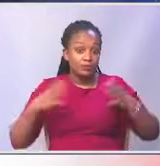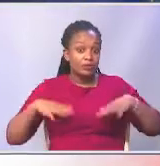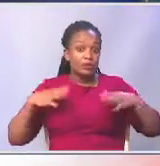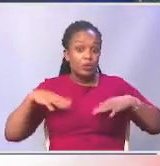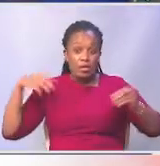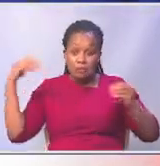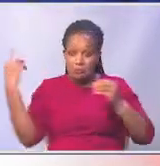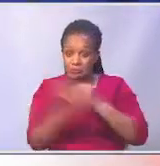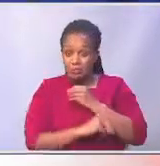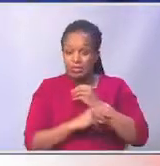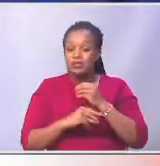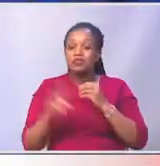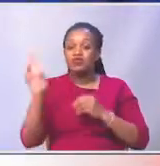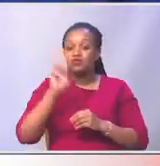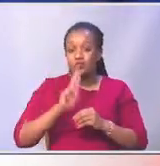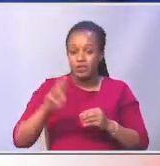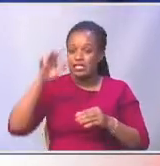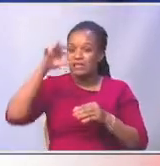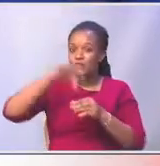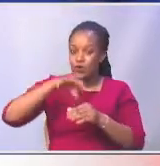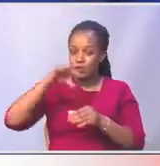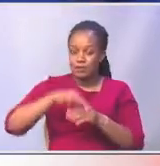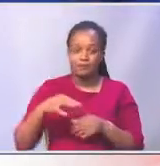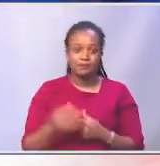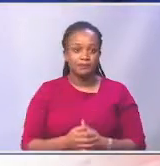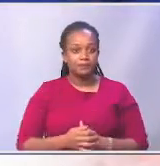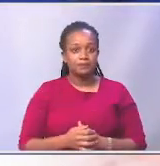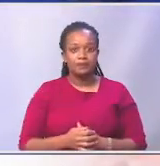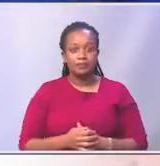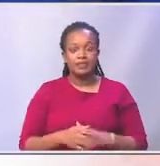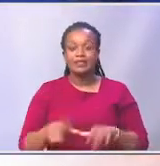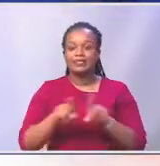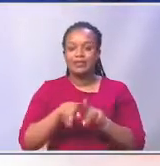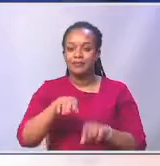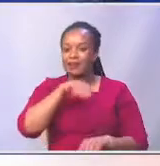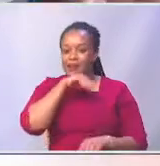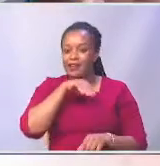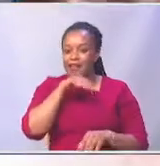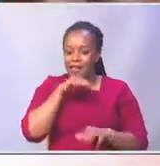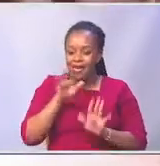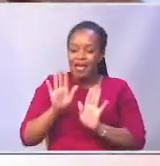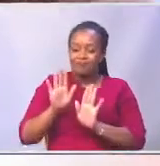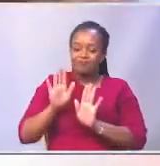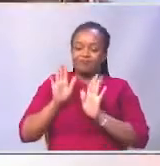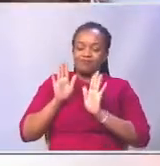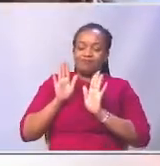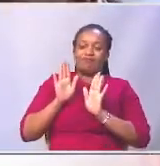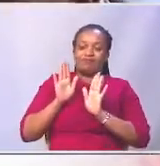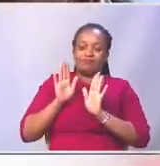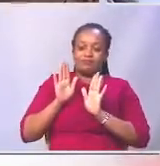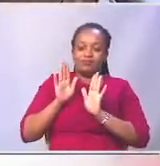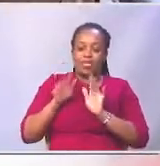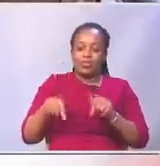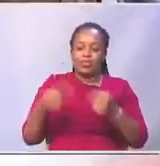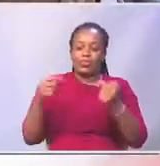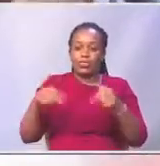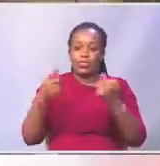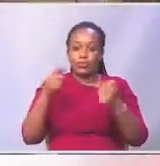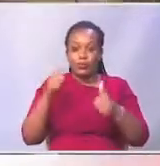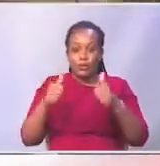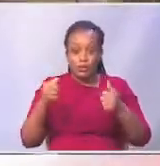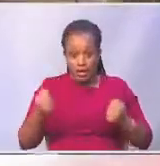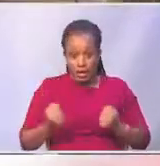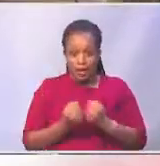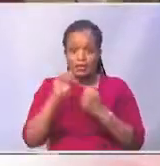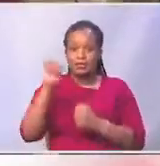kura. Father Raila distanced himself from chaos witnessed at Jacaranda grounds in a meeting held by